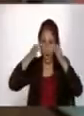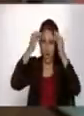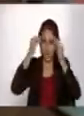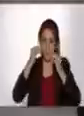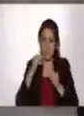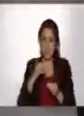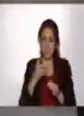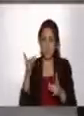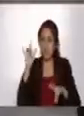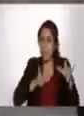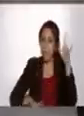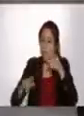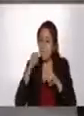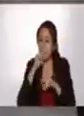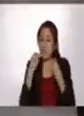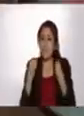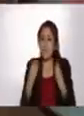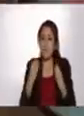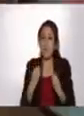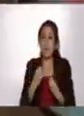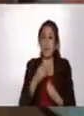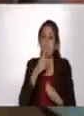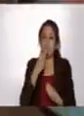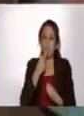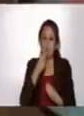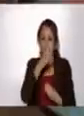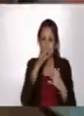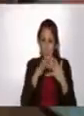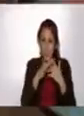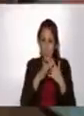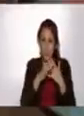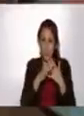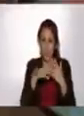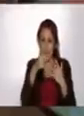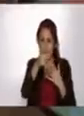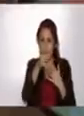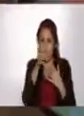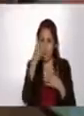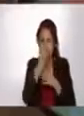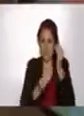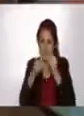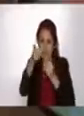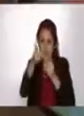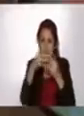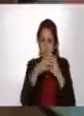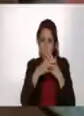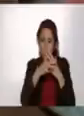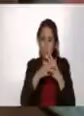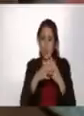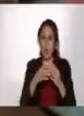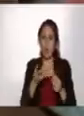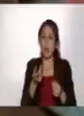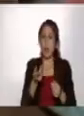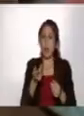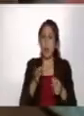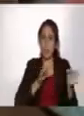قلت له لا مش لاقياها. فبعدين جه يدور معايا وقعدنا لبنا الدنيا، فانا رنيت على ابوها قلت له انا مش لاقي البنت بصراحه، انا مش لاقي مش لاقي. بس قال لك بتقول لي ده